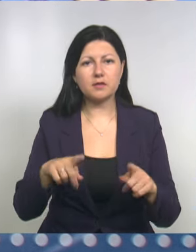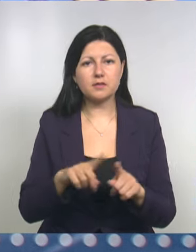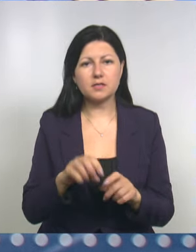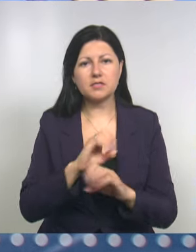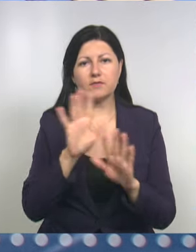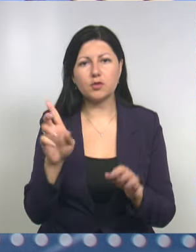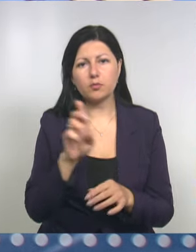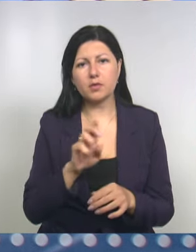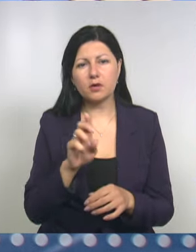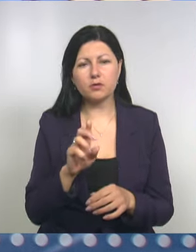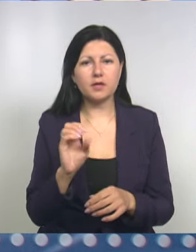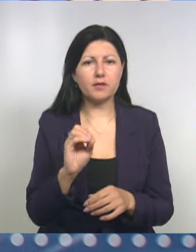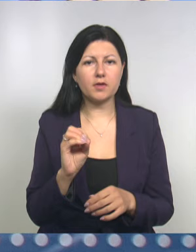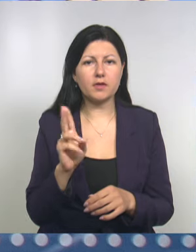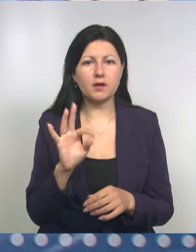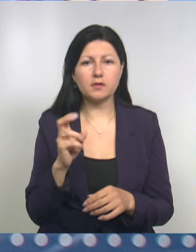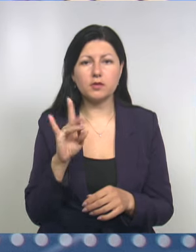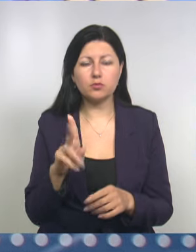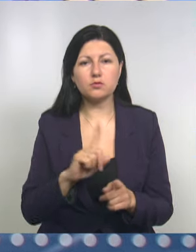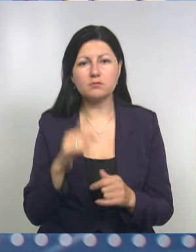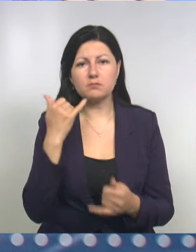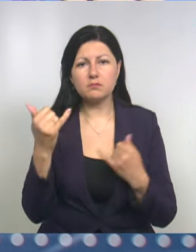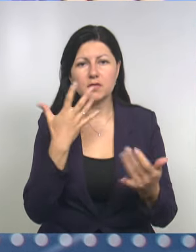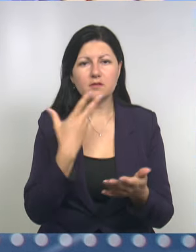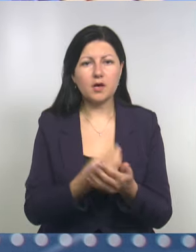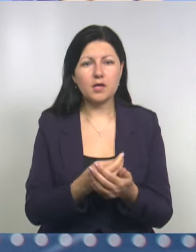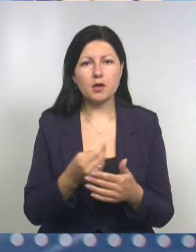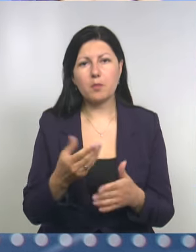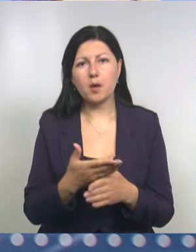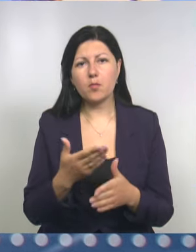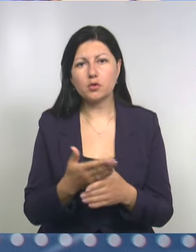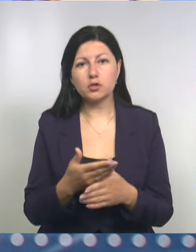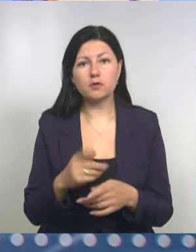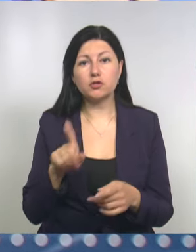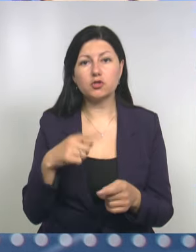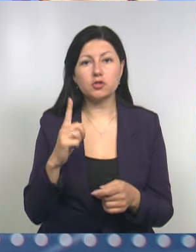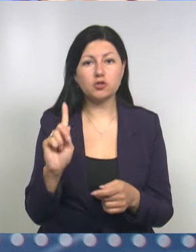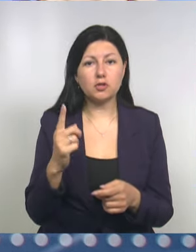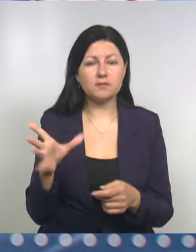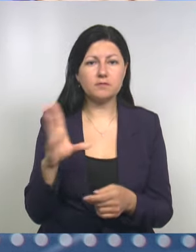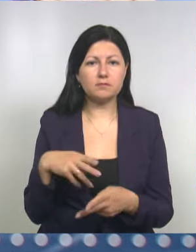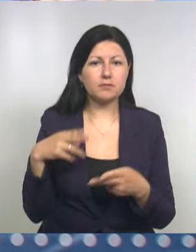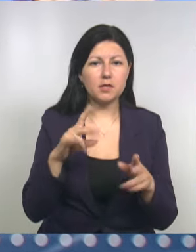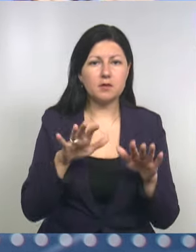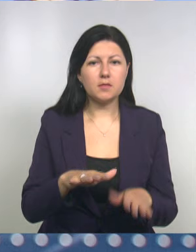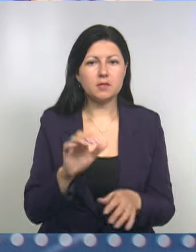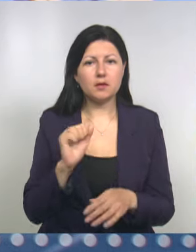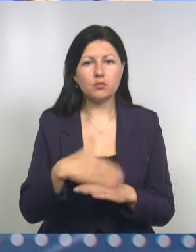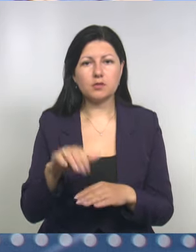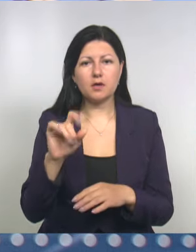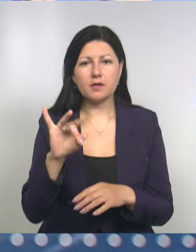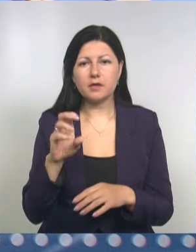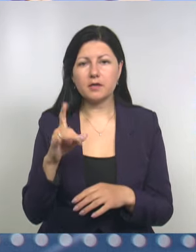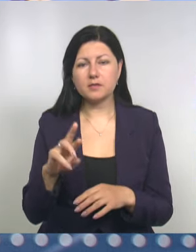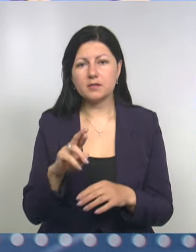детского рака» Евгения Кондратюк сразу обзвонила своих помощников. Через час все были в офисе на Архиерейской. Разослали объявления по